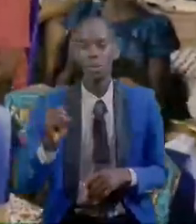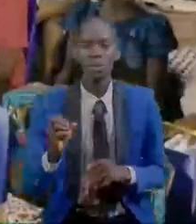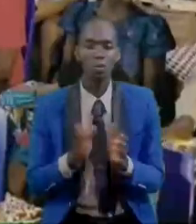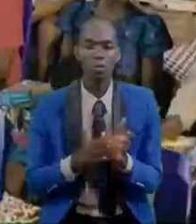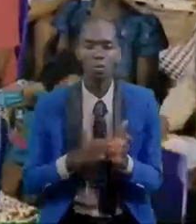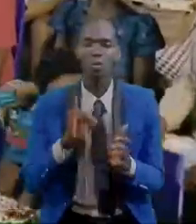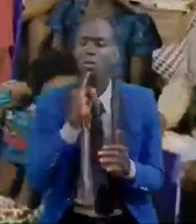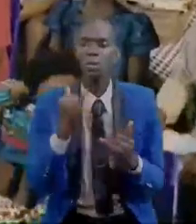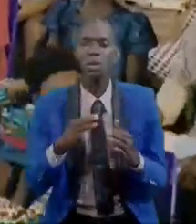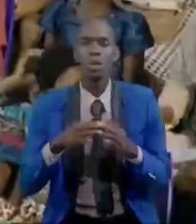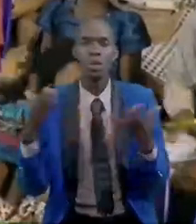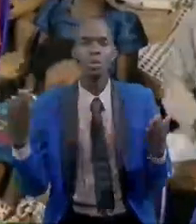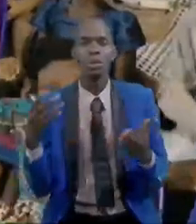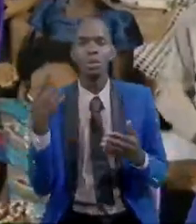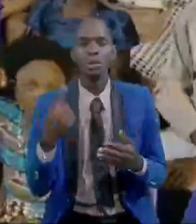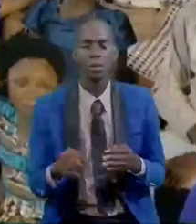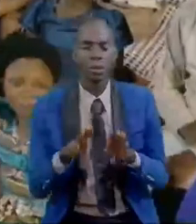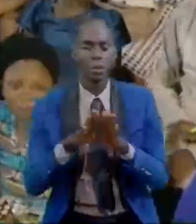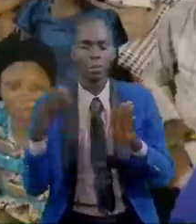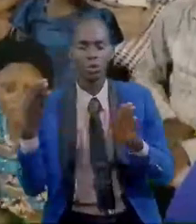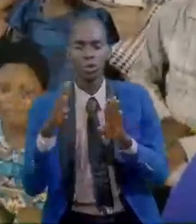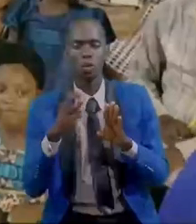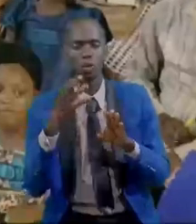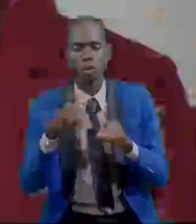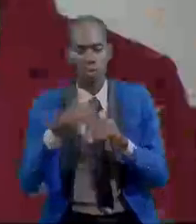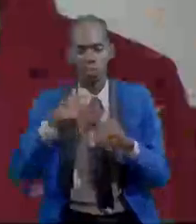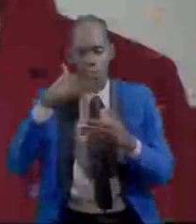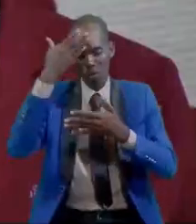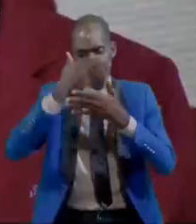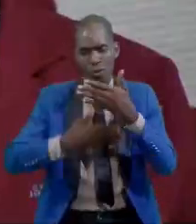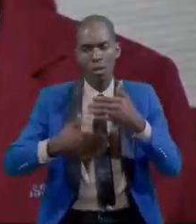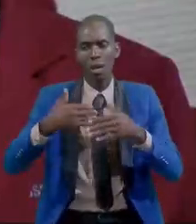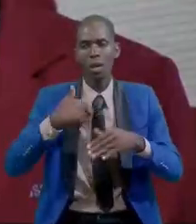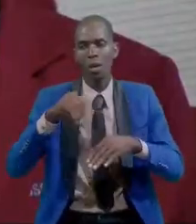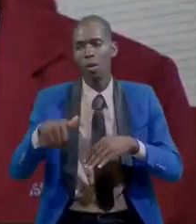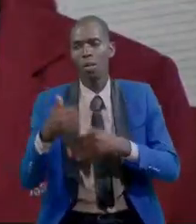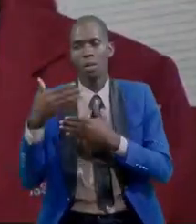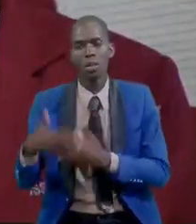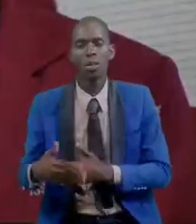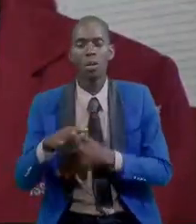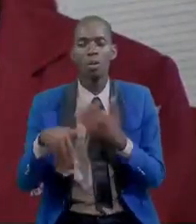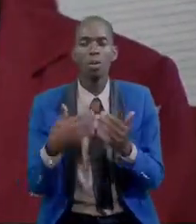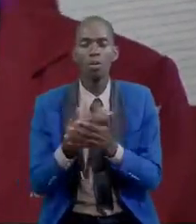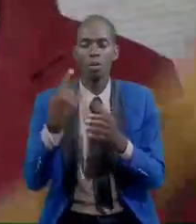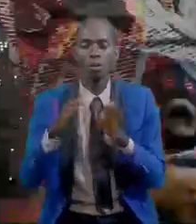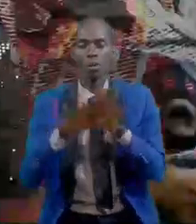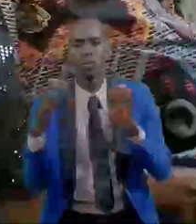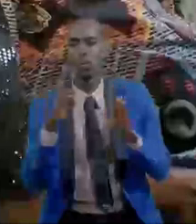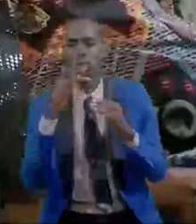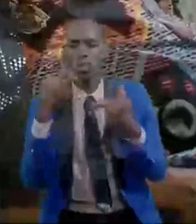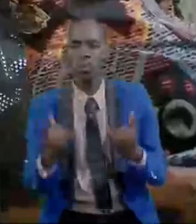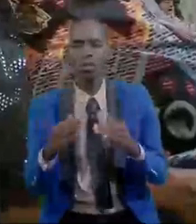Les portes devant moi, les portes de tel autre côté, toutes les portes sont maintenant